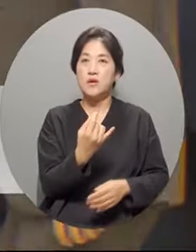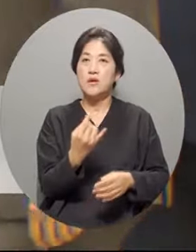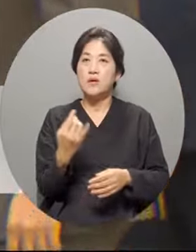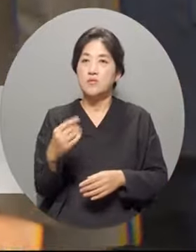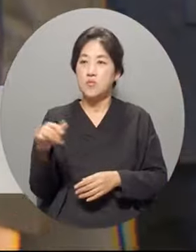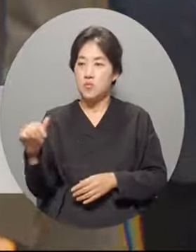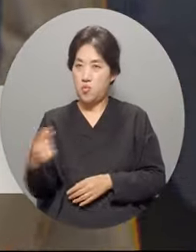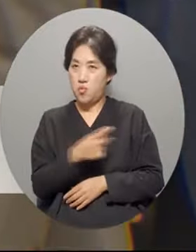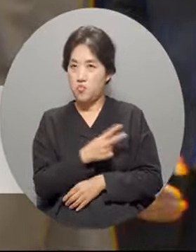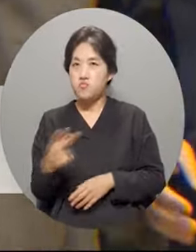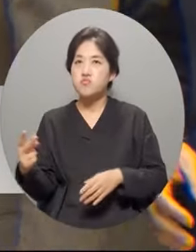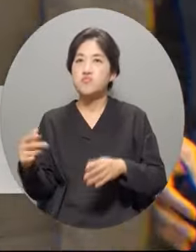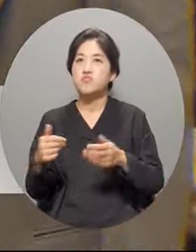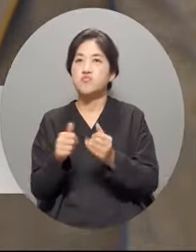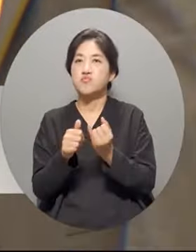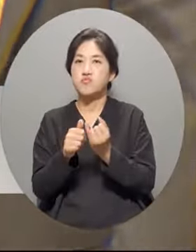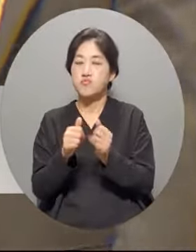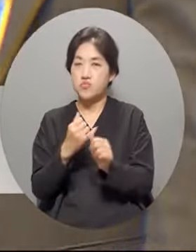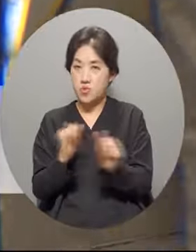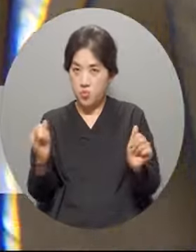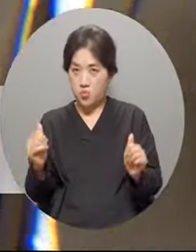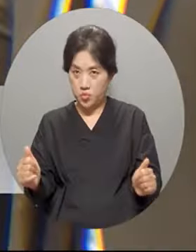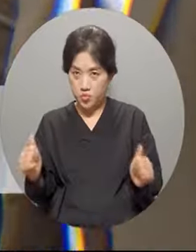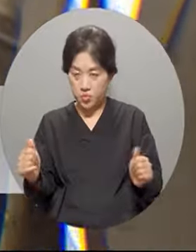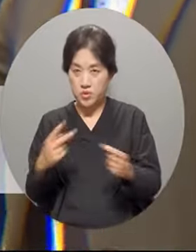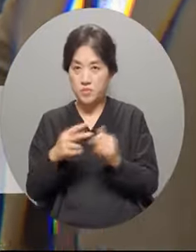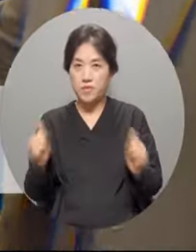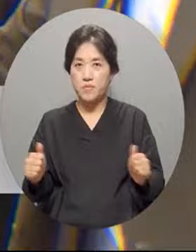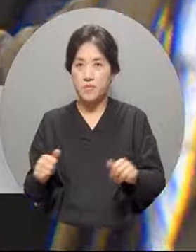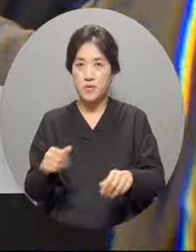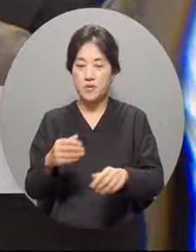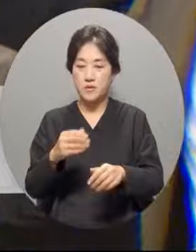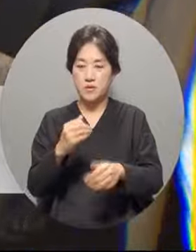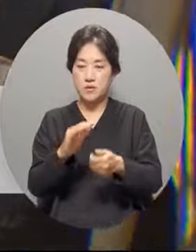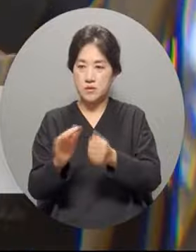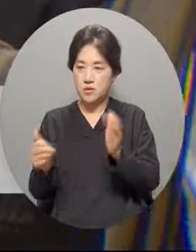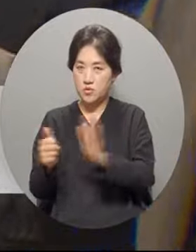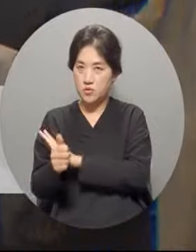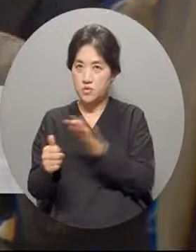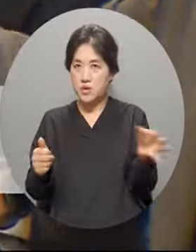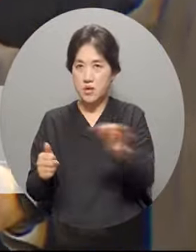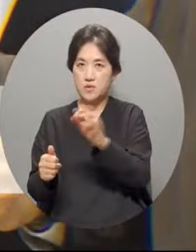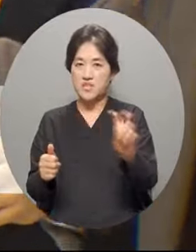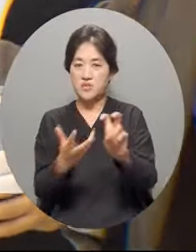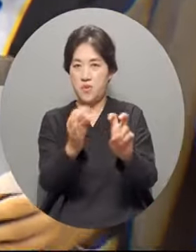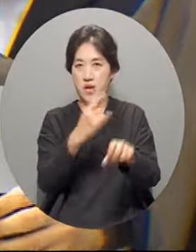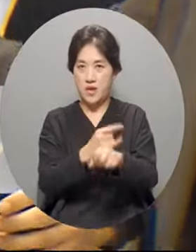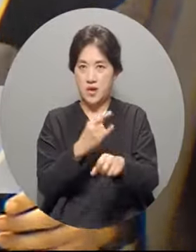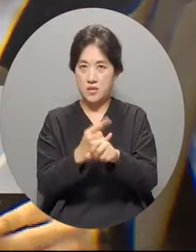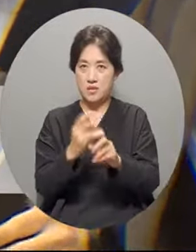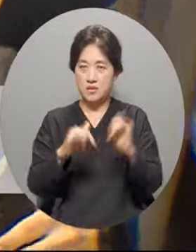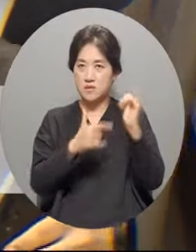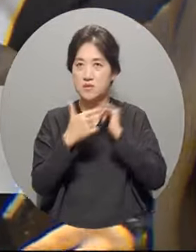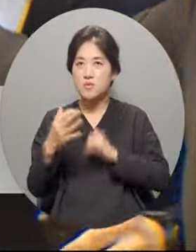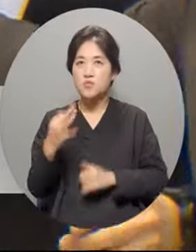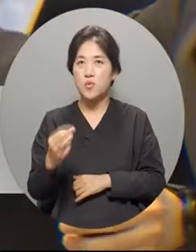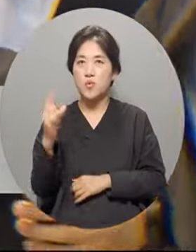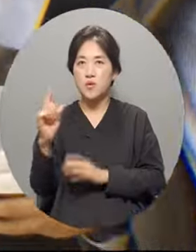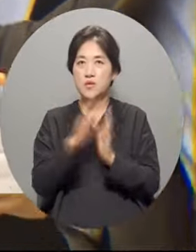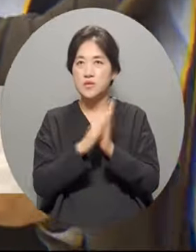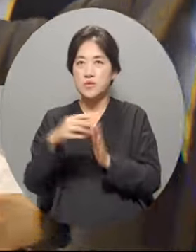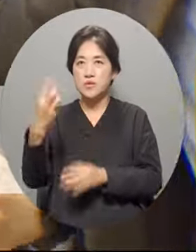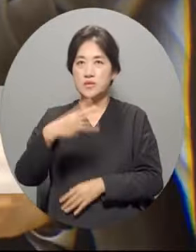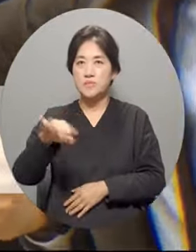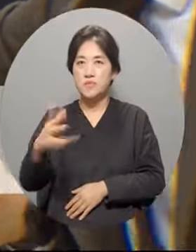이혼 소송에서 항소심 법원도 위자료 20억 원을 지급하라는 판결과 함께 역대 최대 규모인 1조